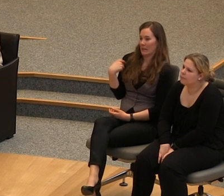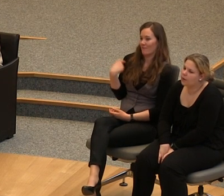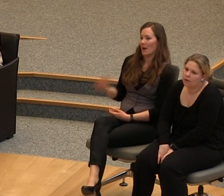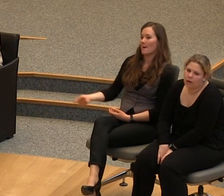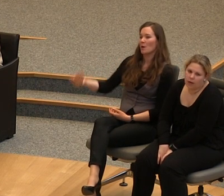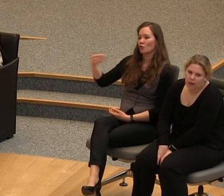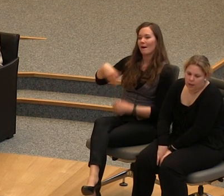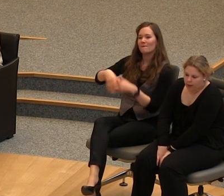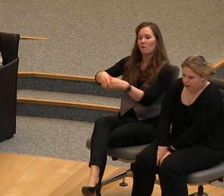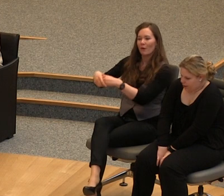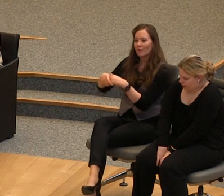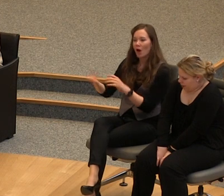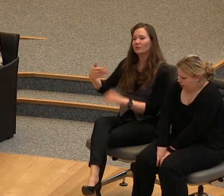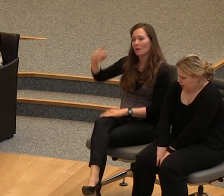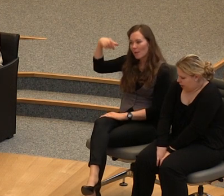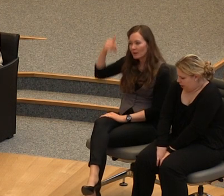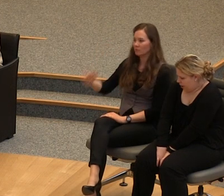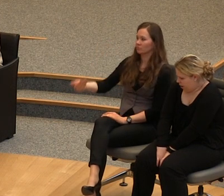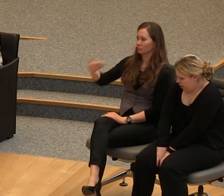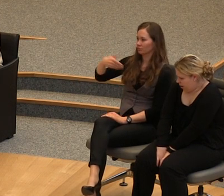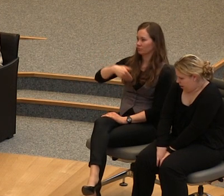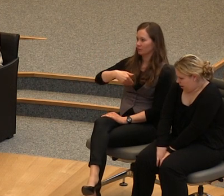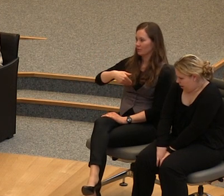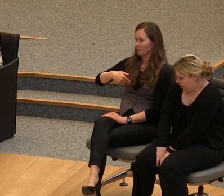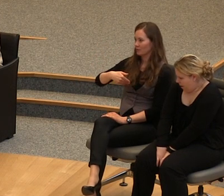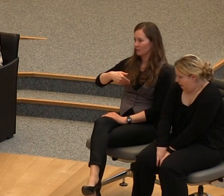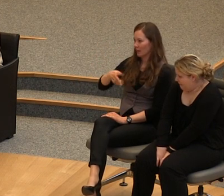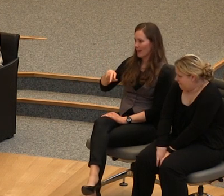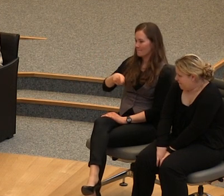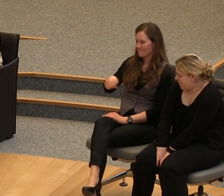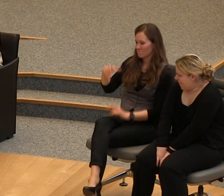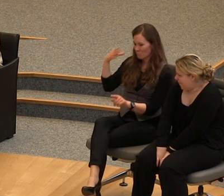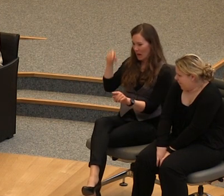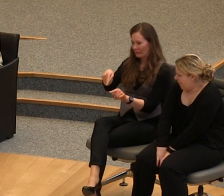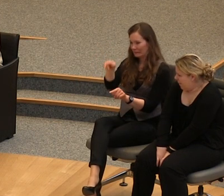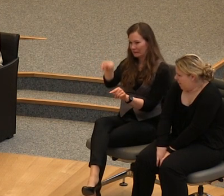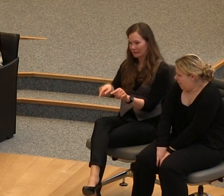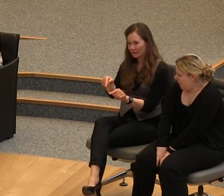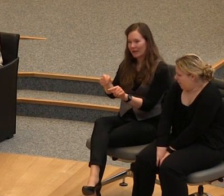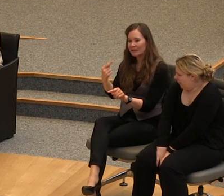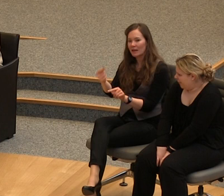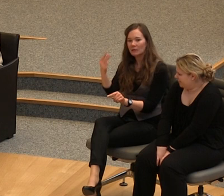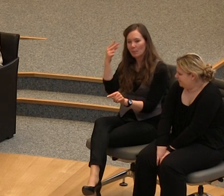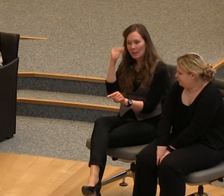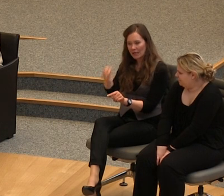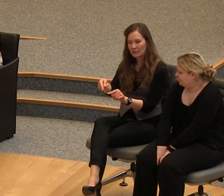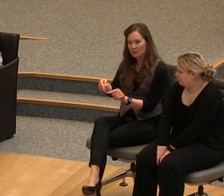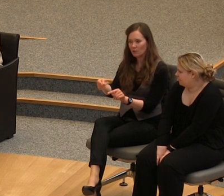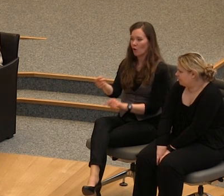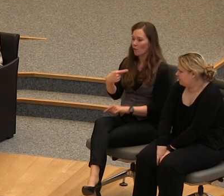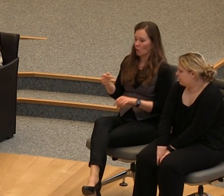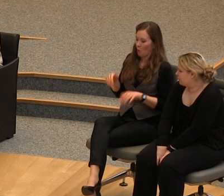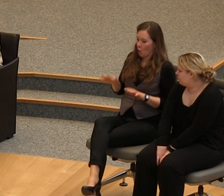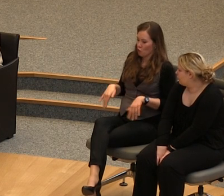ich hatte kürzlich Besuch von Freunden aus Berlin und der Mann in der Truppe ist blind. Wir haben einen